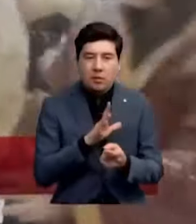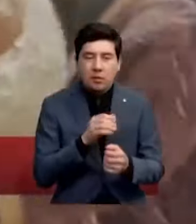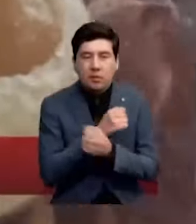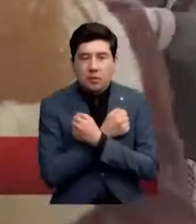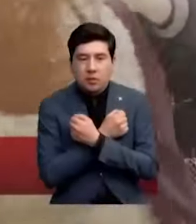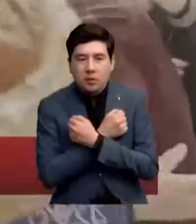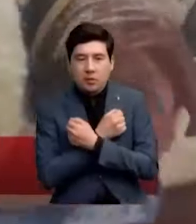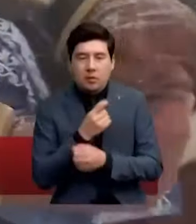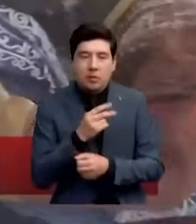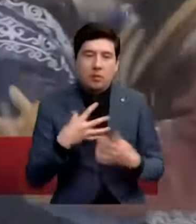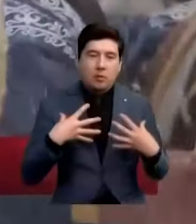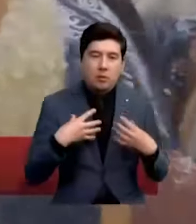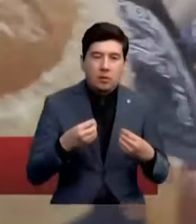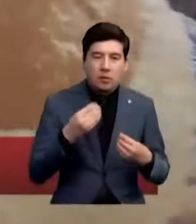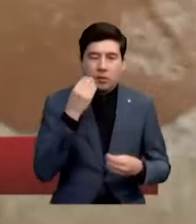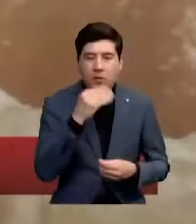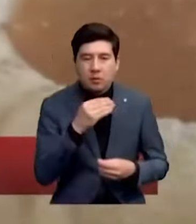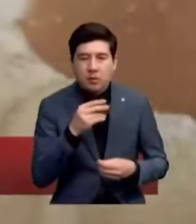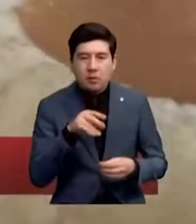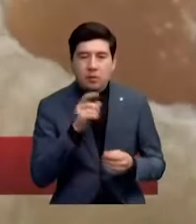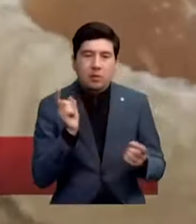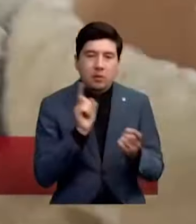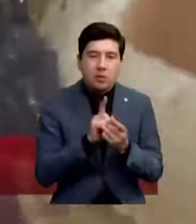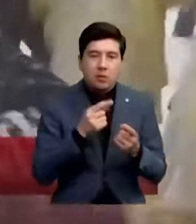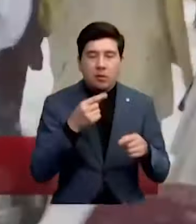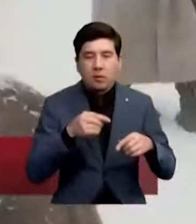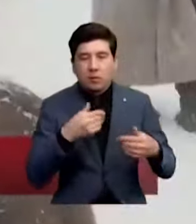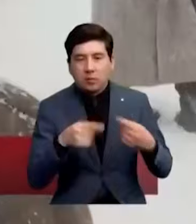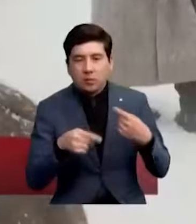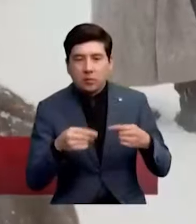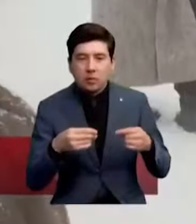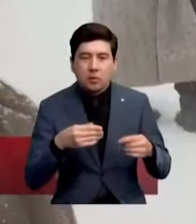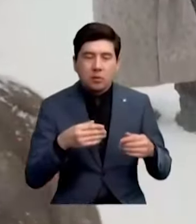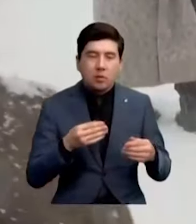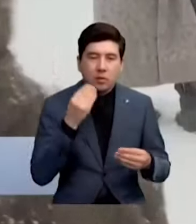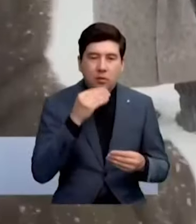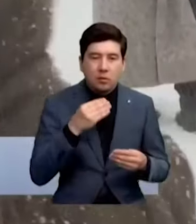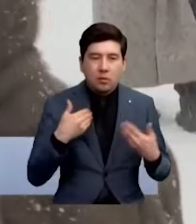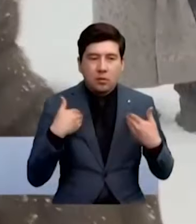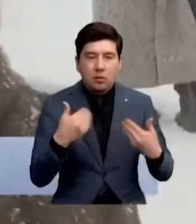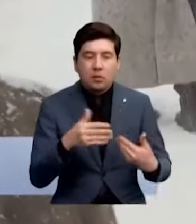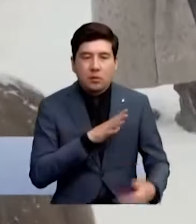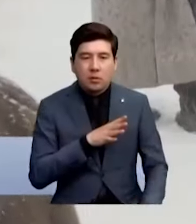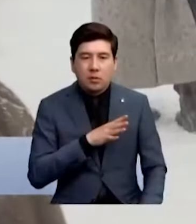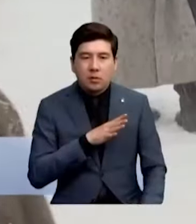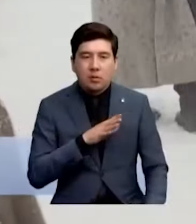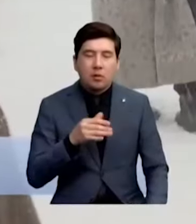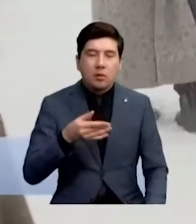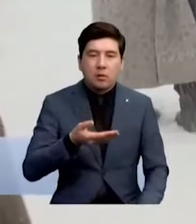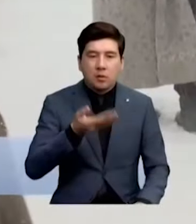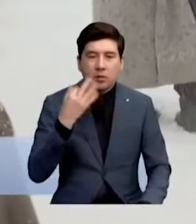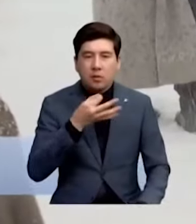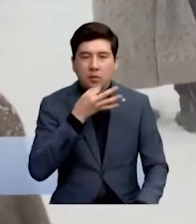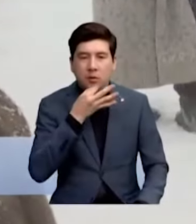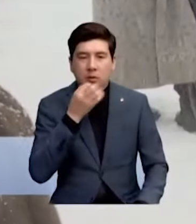аман, жылдан есен жеткеніне сауын айтып, бір-біріне жақсылық тіледі. Көрісу күні бұл қазақтарда бұрыннан бар салт-дәстүр.